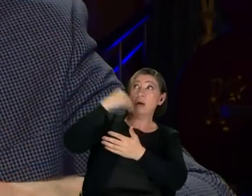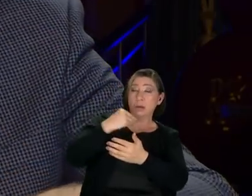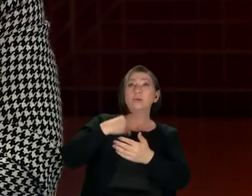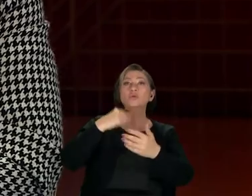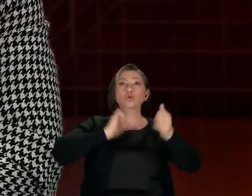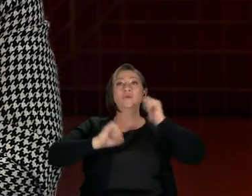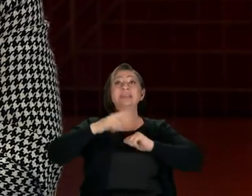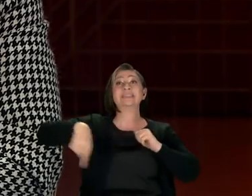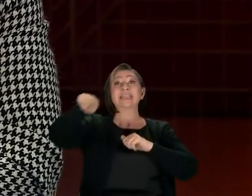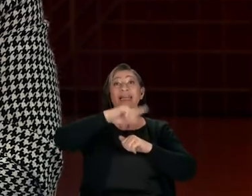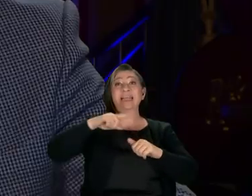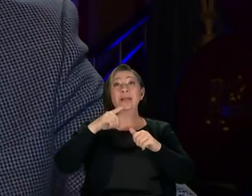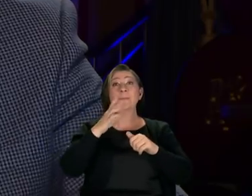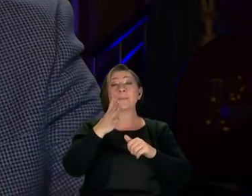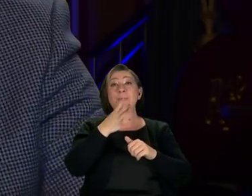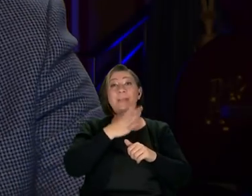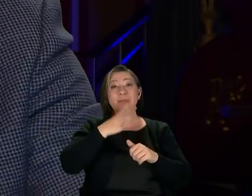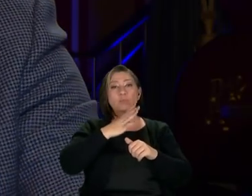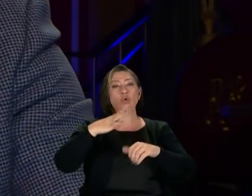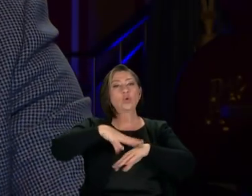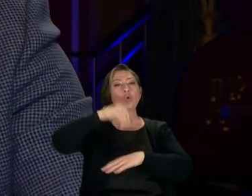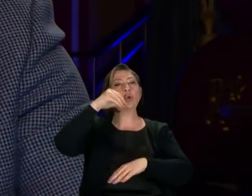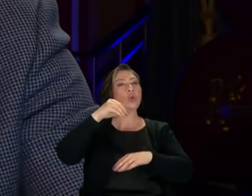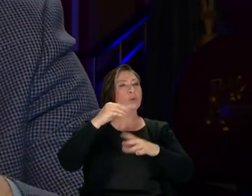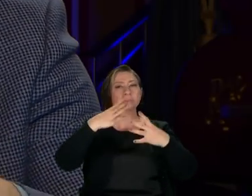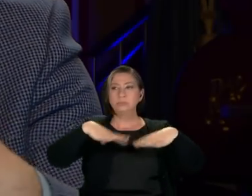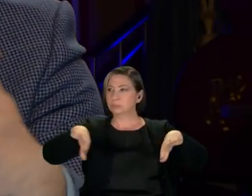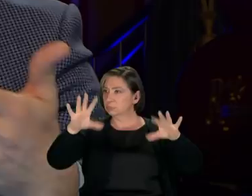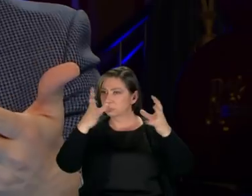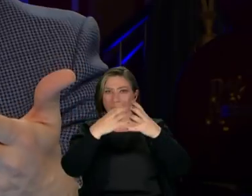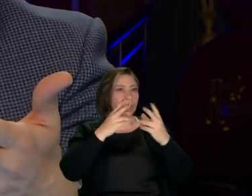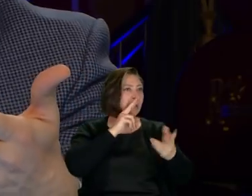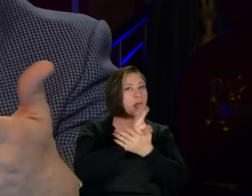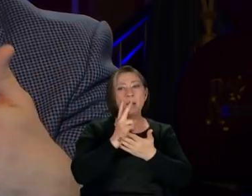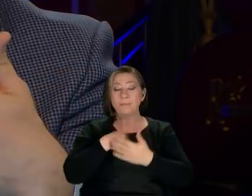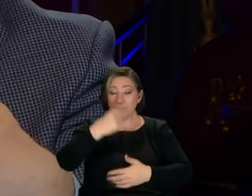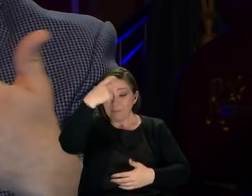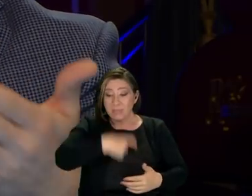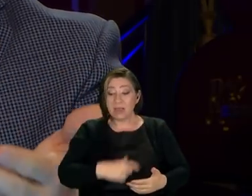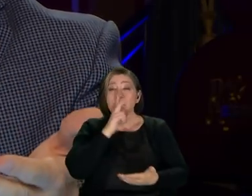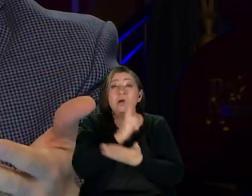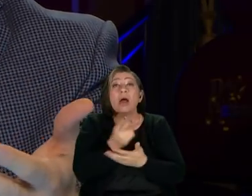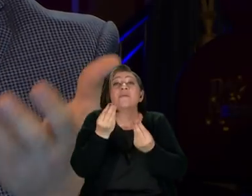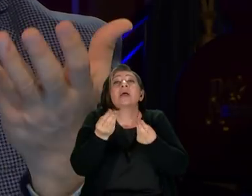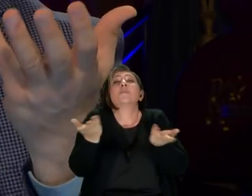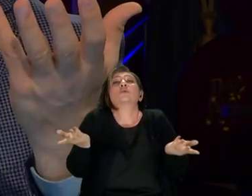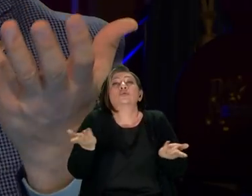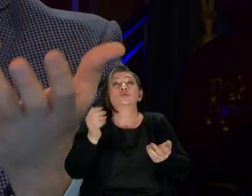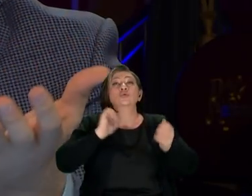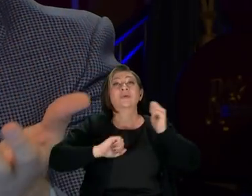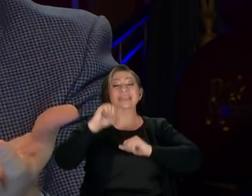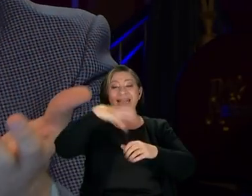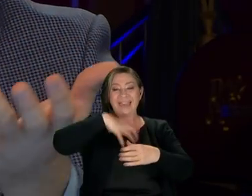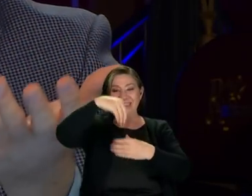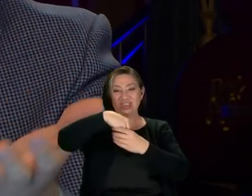Bütün üniversiteleri bilim kurullarıyla toplanıyor, karar veriyor. Hani biz bireysel karar veremiyoruz. Bireysel karar verdiğimiz şey üniversitenin